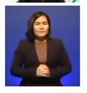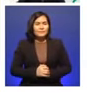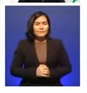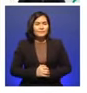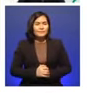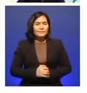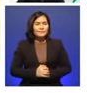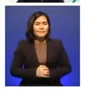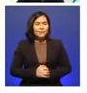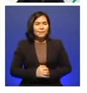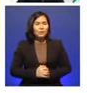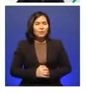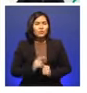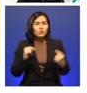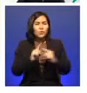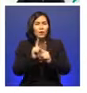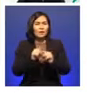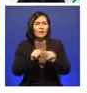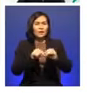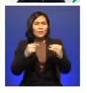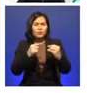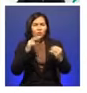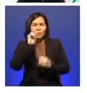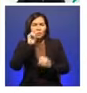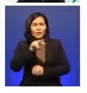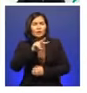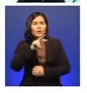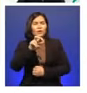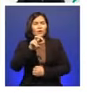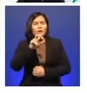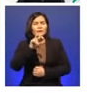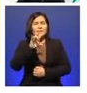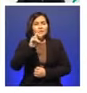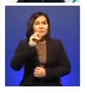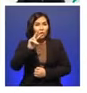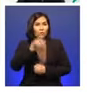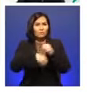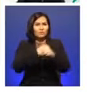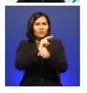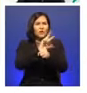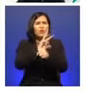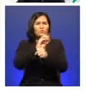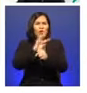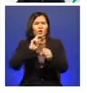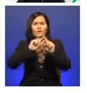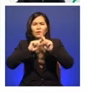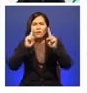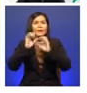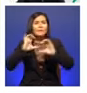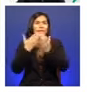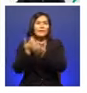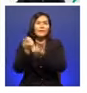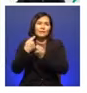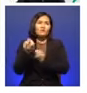ำกว่าเส้นความยากจนนะครับที่ผมได้เรียนไปแล้วคือ 2,762 บาทในปี2563นะฮะประมาณ3เท่าไม่ได้มีการ